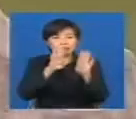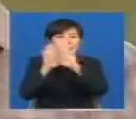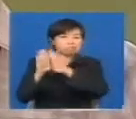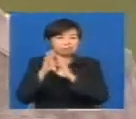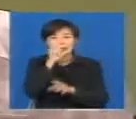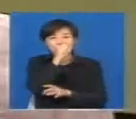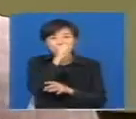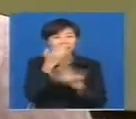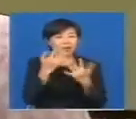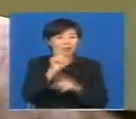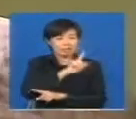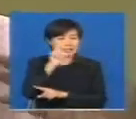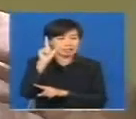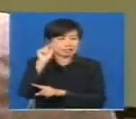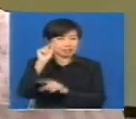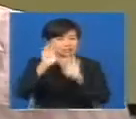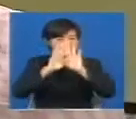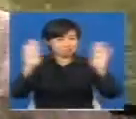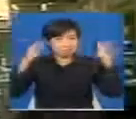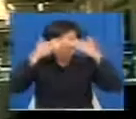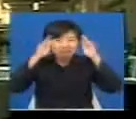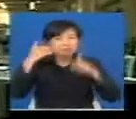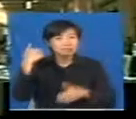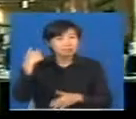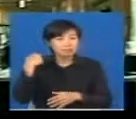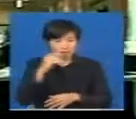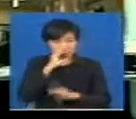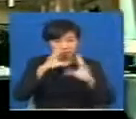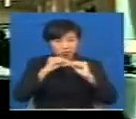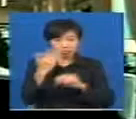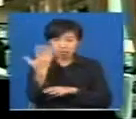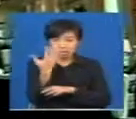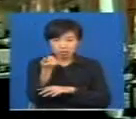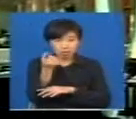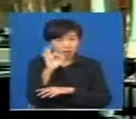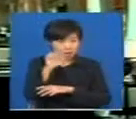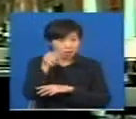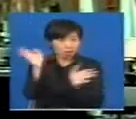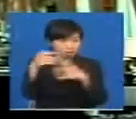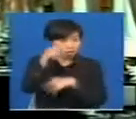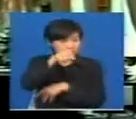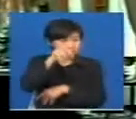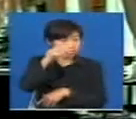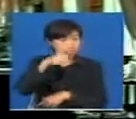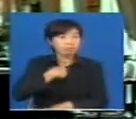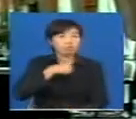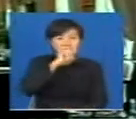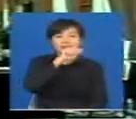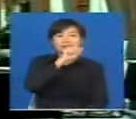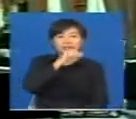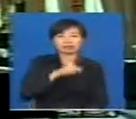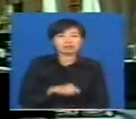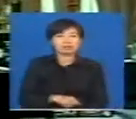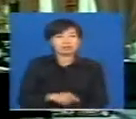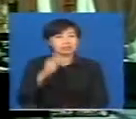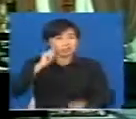กัน ที่รัฐมนตรีนะทำรงบอกว่าจะมีการถ่ายทอดสดที่ช่อง9ตอนเช้าก็จะ ที่ห้องนั้น ว่าในห้องนั้นเป็นยังไงด้วยนะฮะซึ่งตลอด